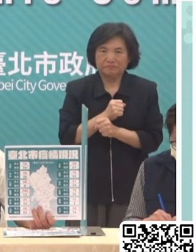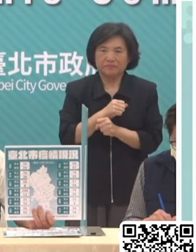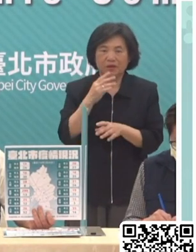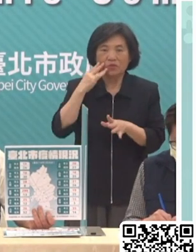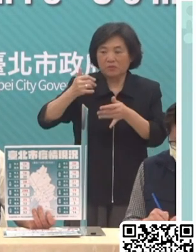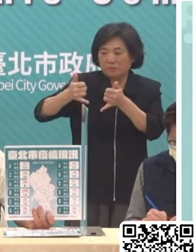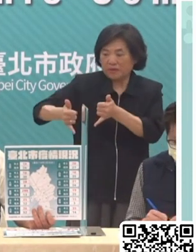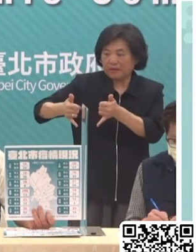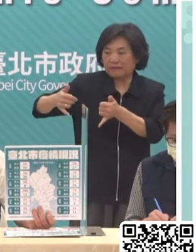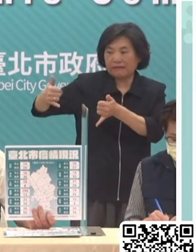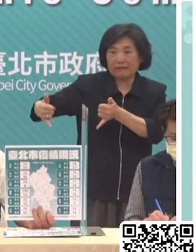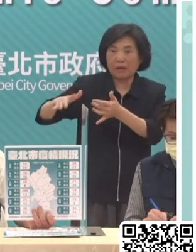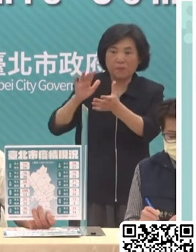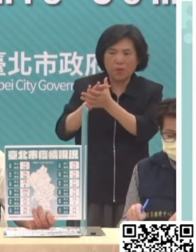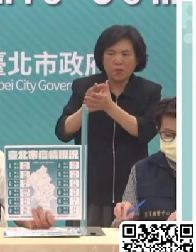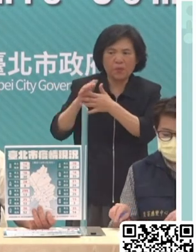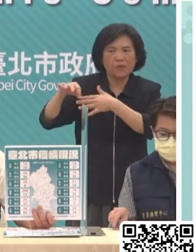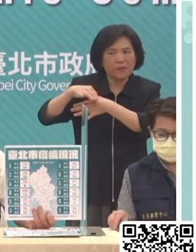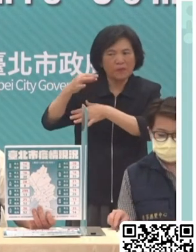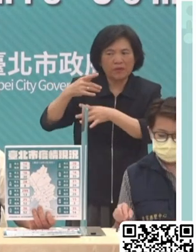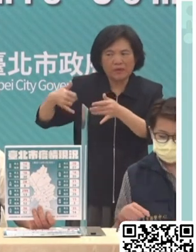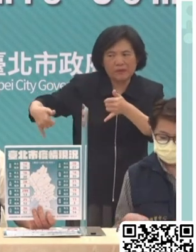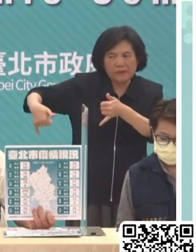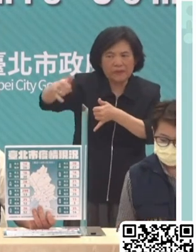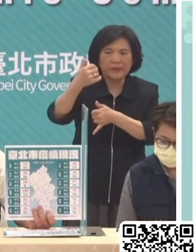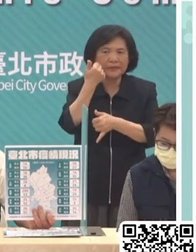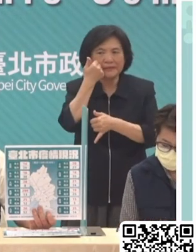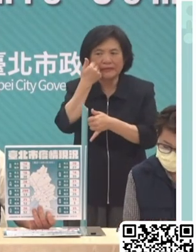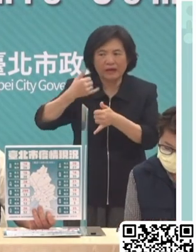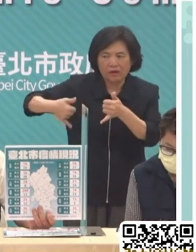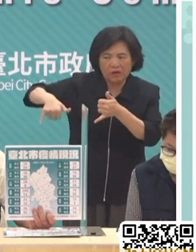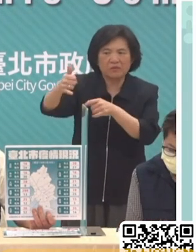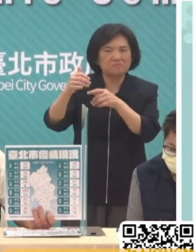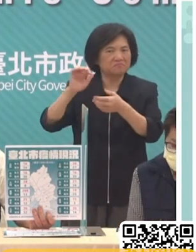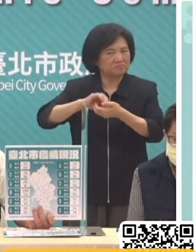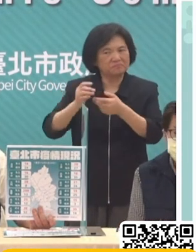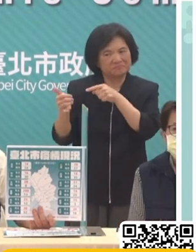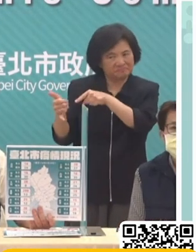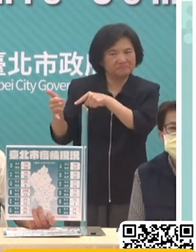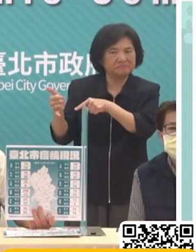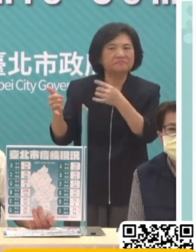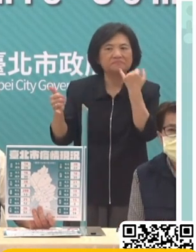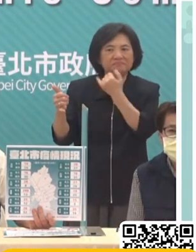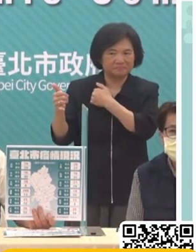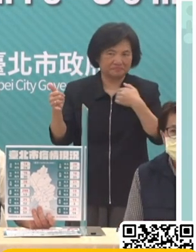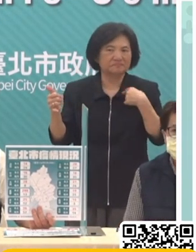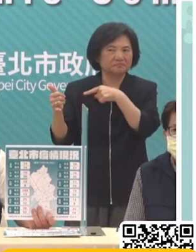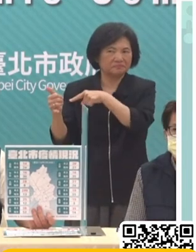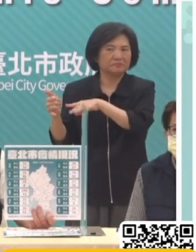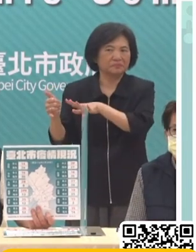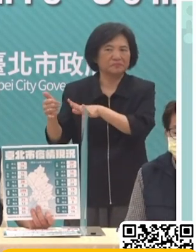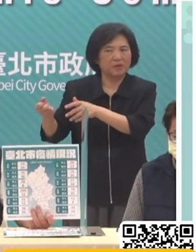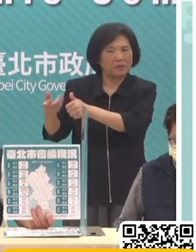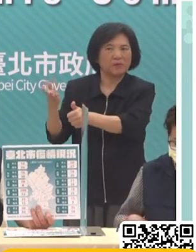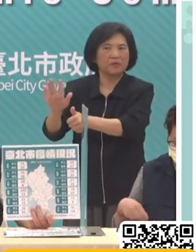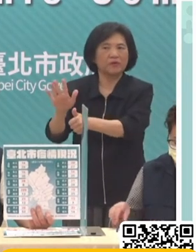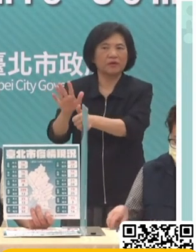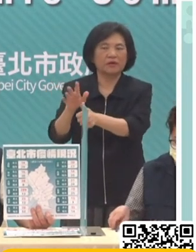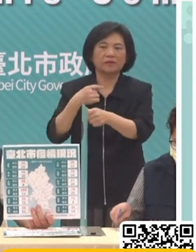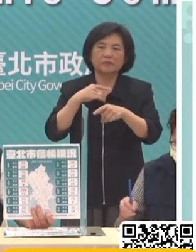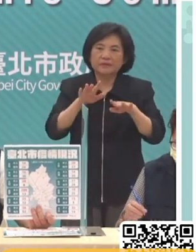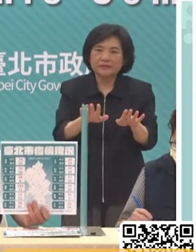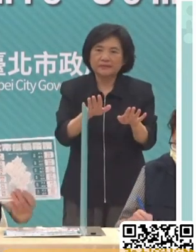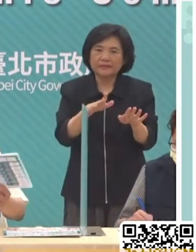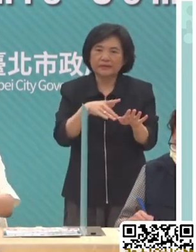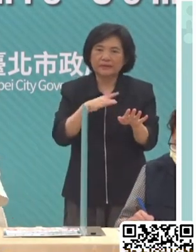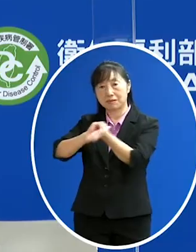在这段时间，还是要严格的防疫措施降低活动，那防止这个